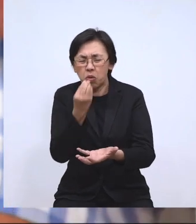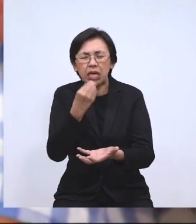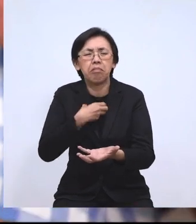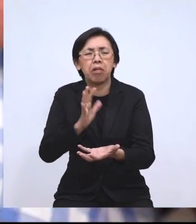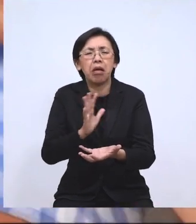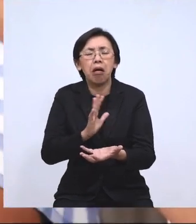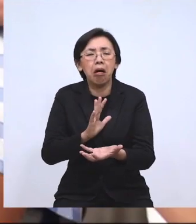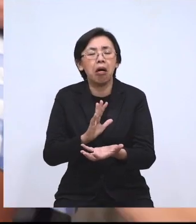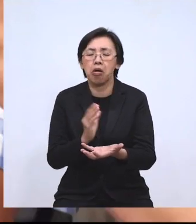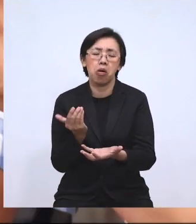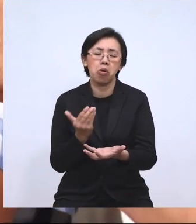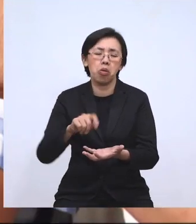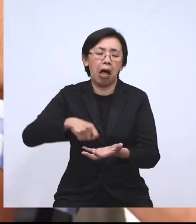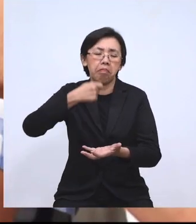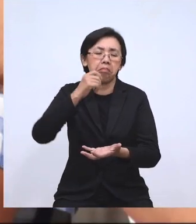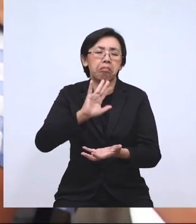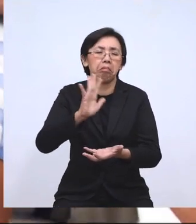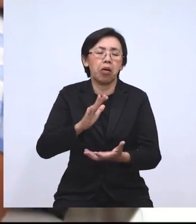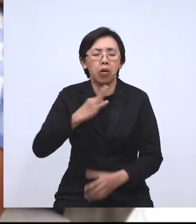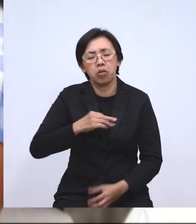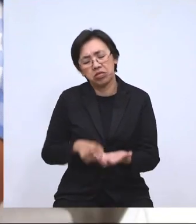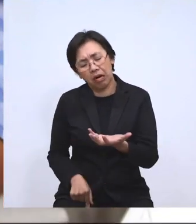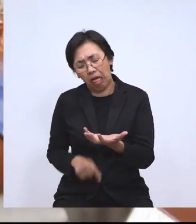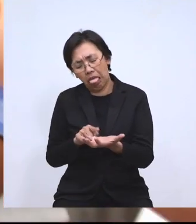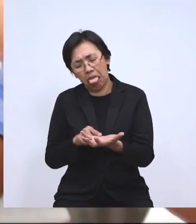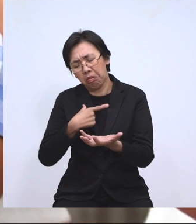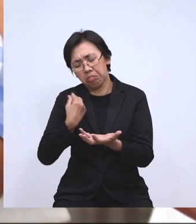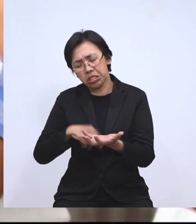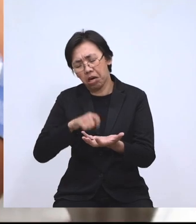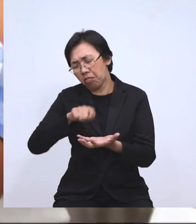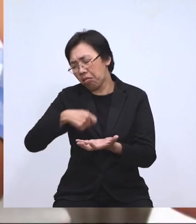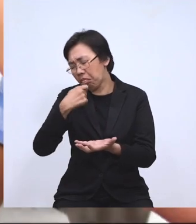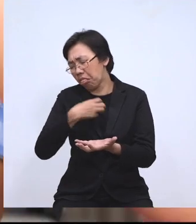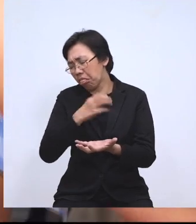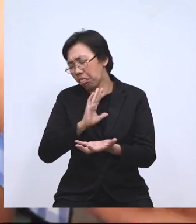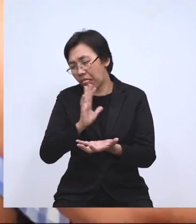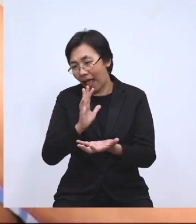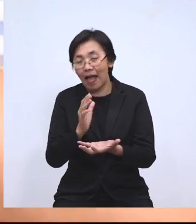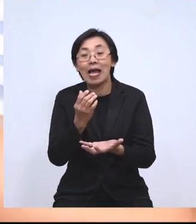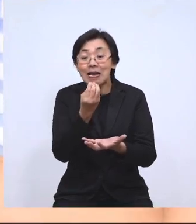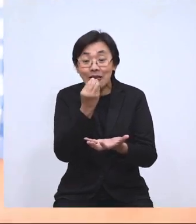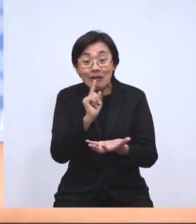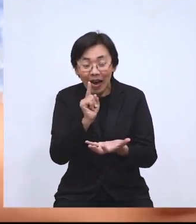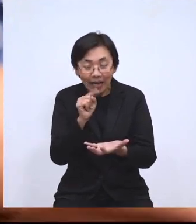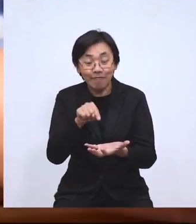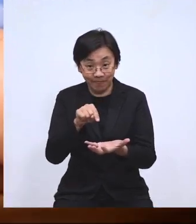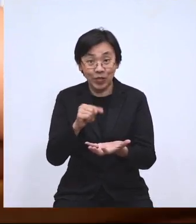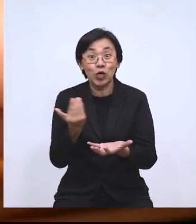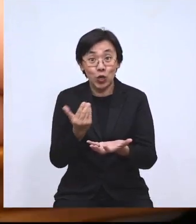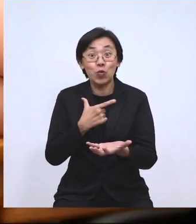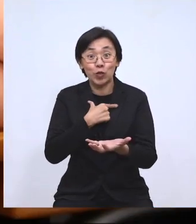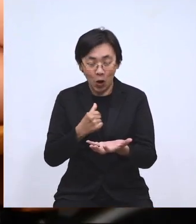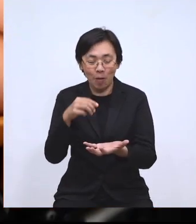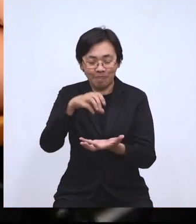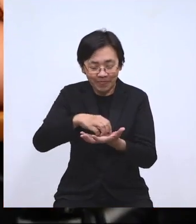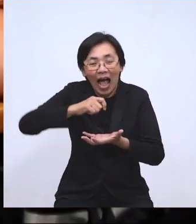กินน้องก็จะไม่ตักไม่มีแรงจูงใจให้ตักนะคะ เพราะฉะนั้นต้องเลือกของที่น้องชอบ ใช่ค่ะ ฉะนั้นเนี่ยอย่างแร